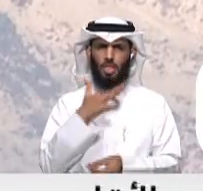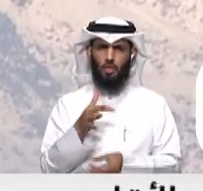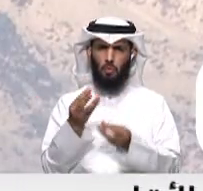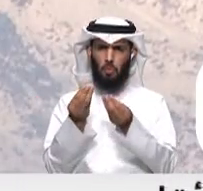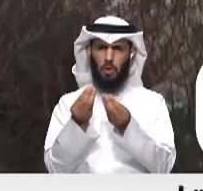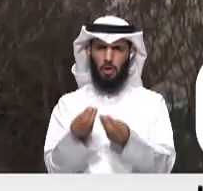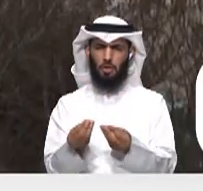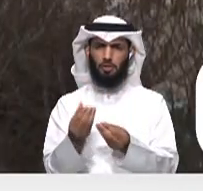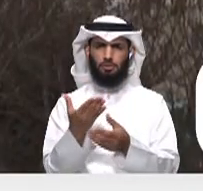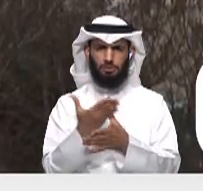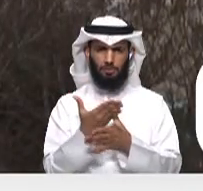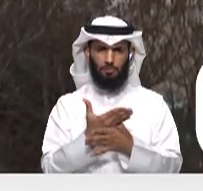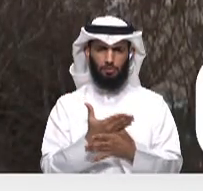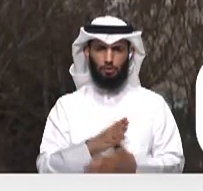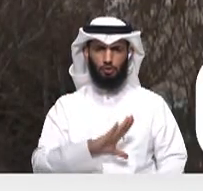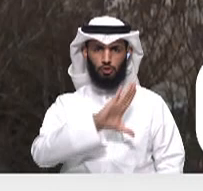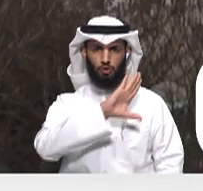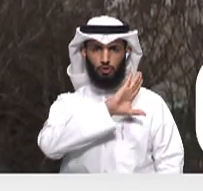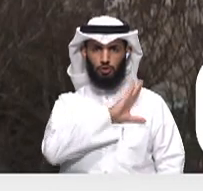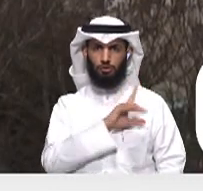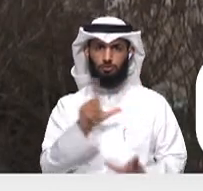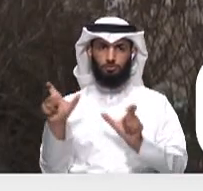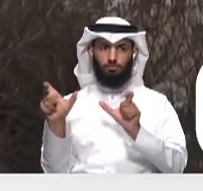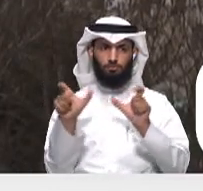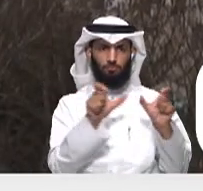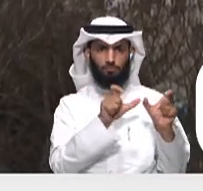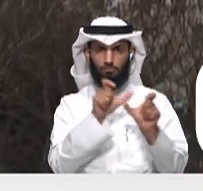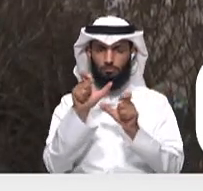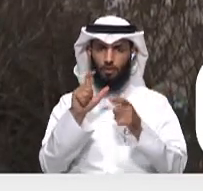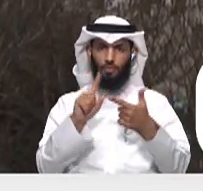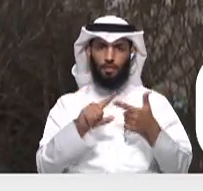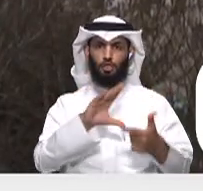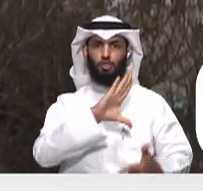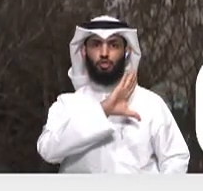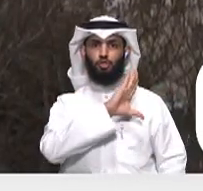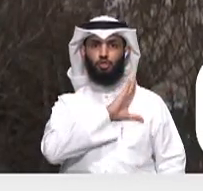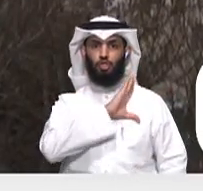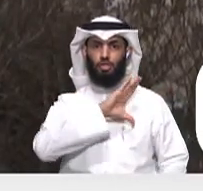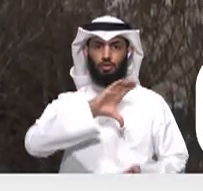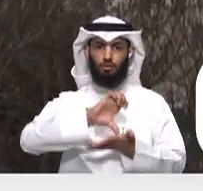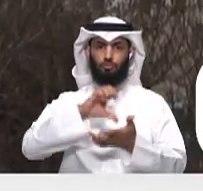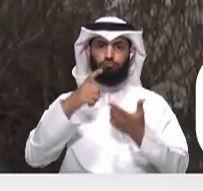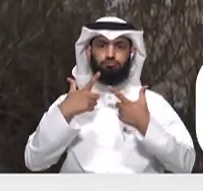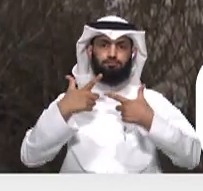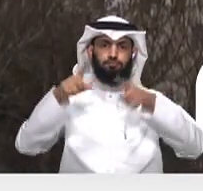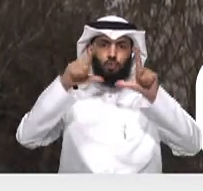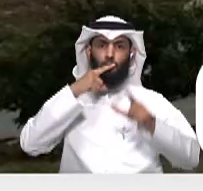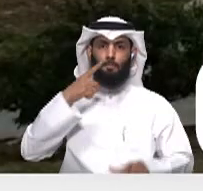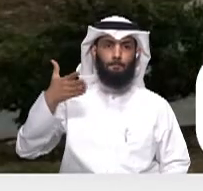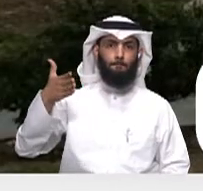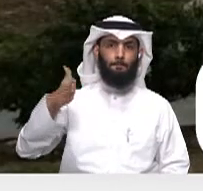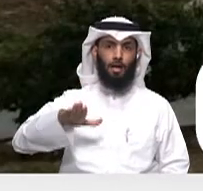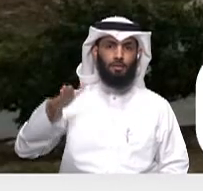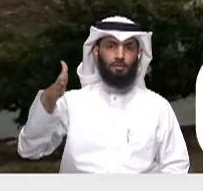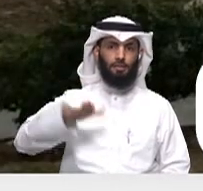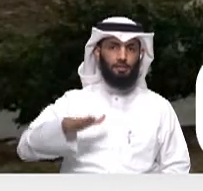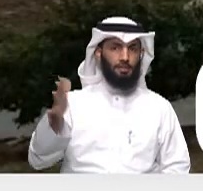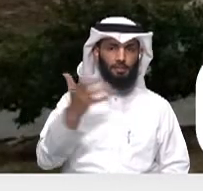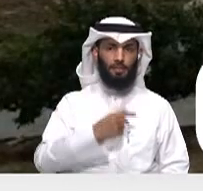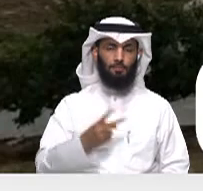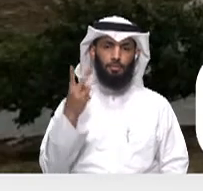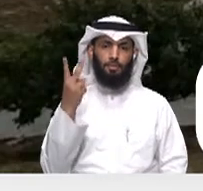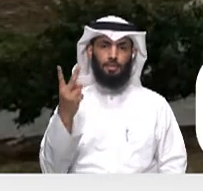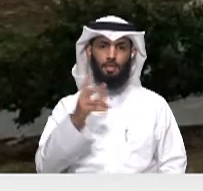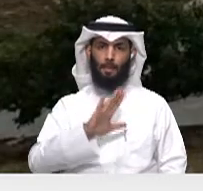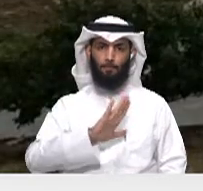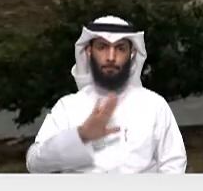أن تعاملت الدفاعات معه، في حين أعلن الجيش الإيراني مقتل عسكريين 2 في الضربات. هذا وقد نشرت وكالات